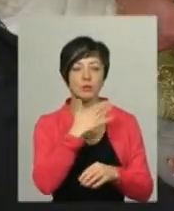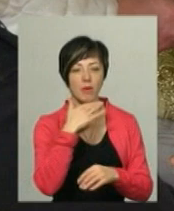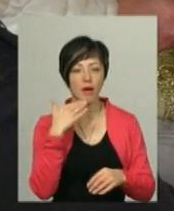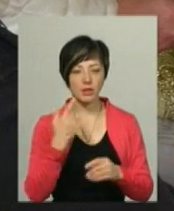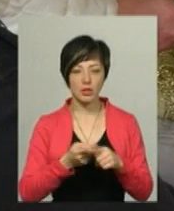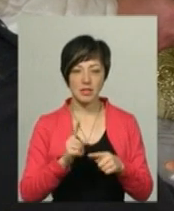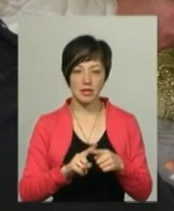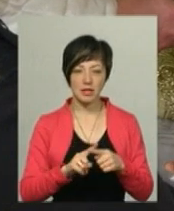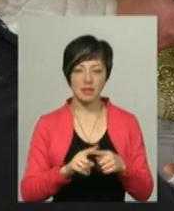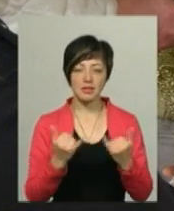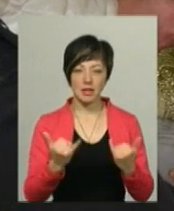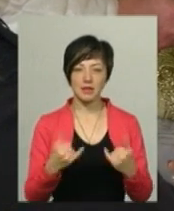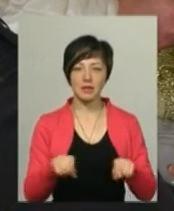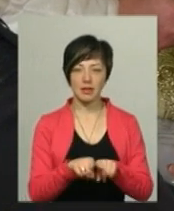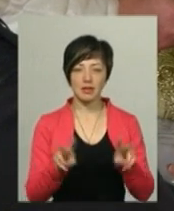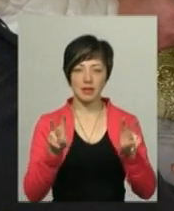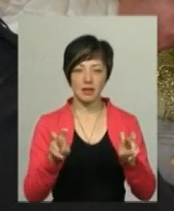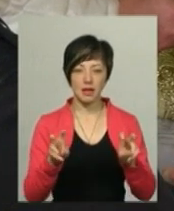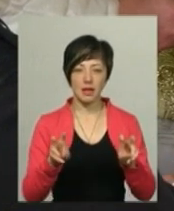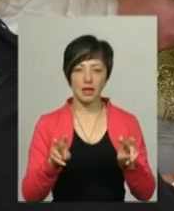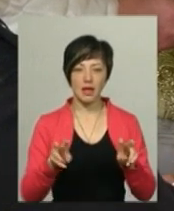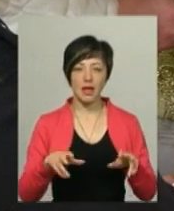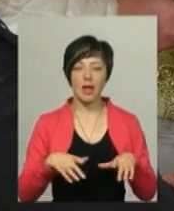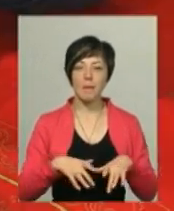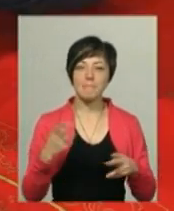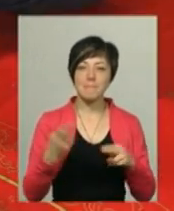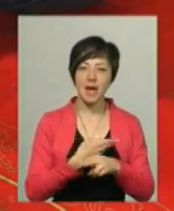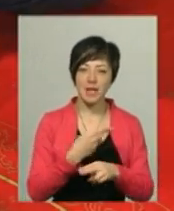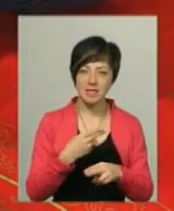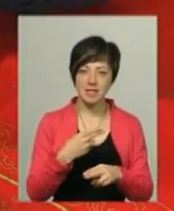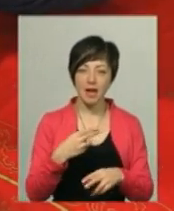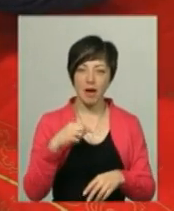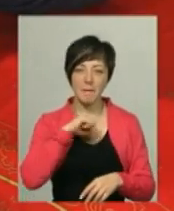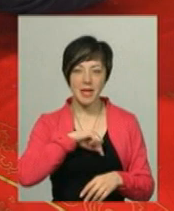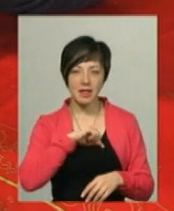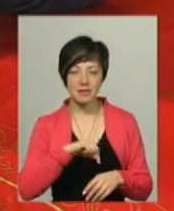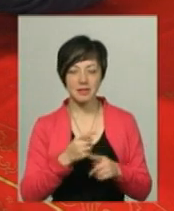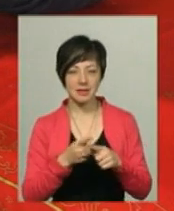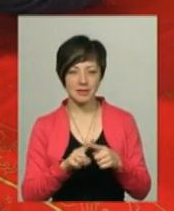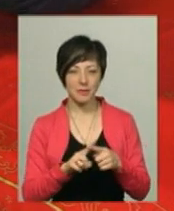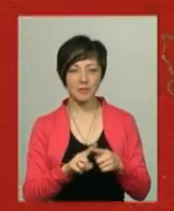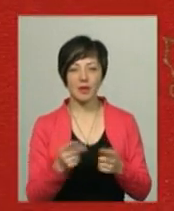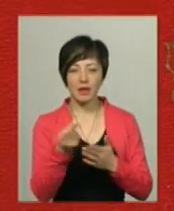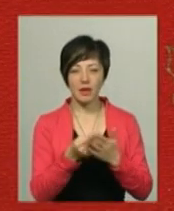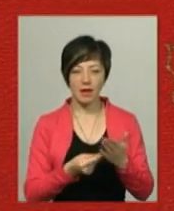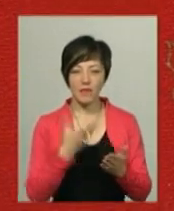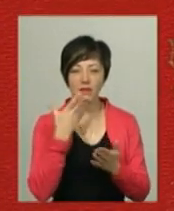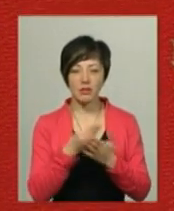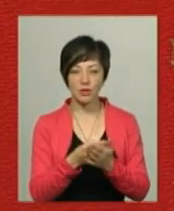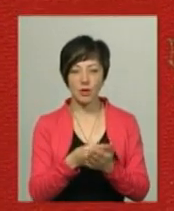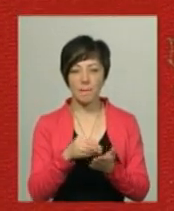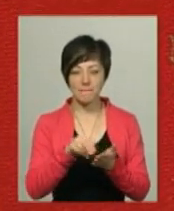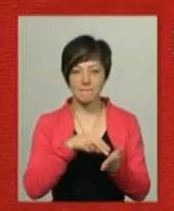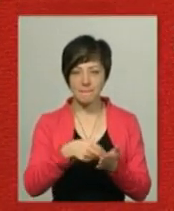Це зараз так і називається нижня білизна без білизни. Свої малюнки майстриня наносить, каже, власноруч виготовленою